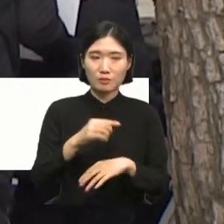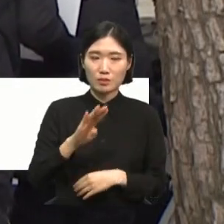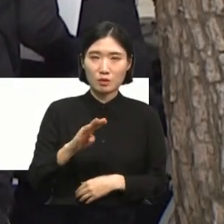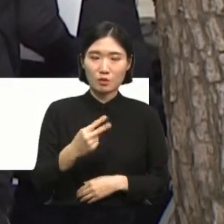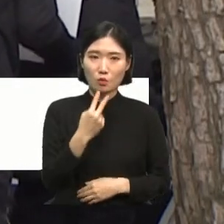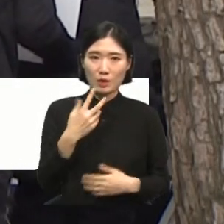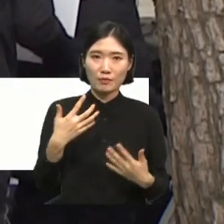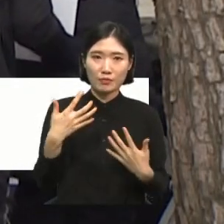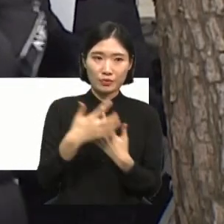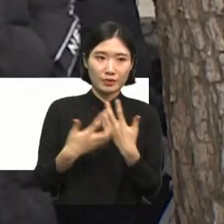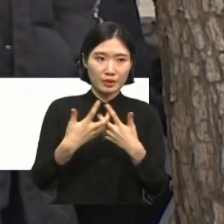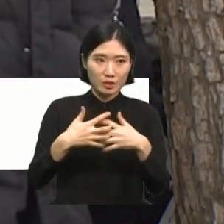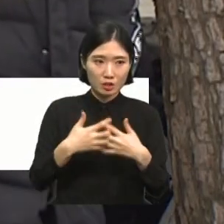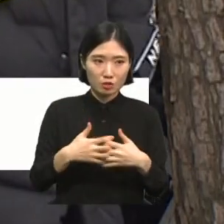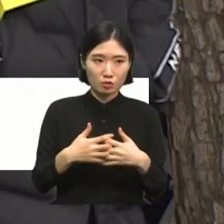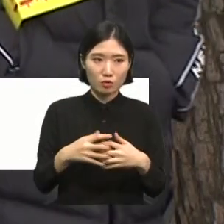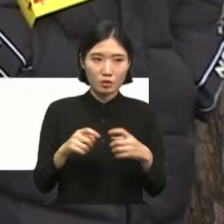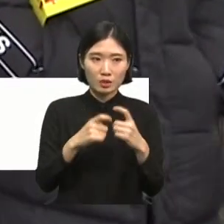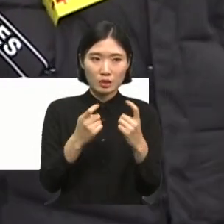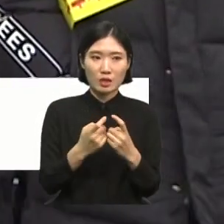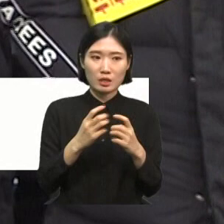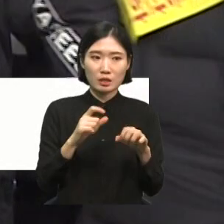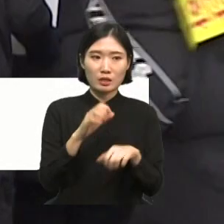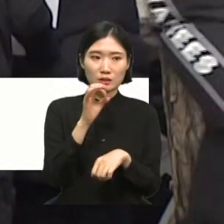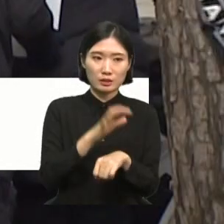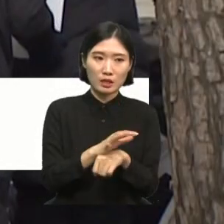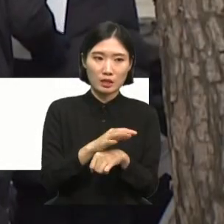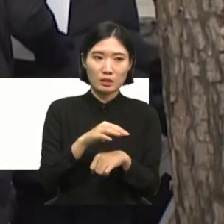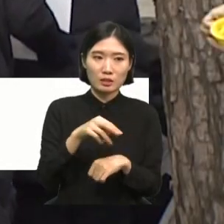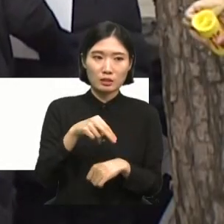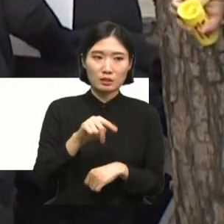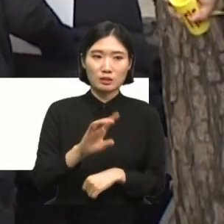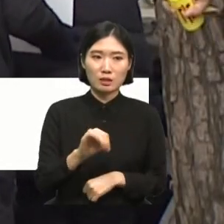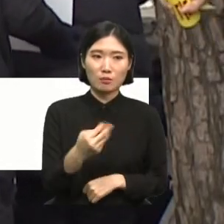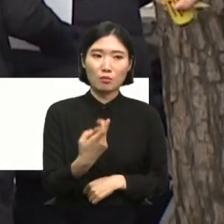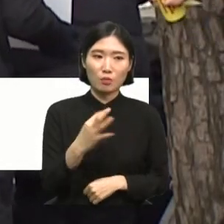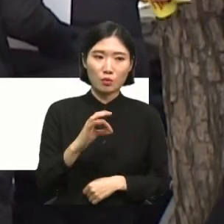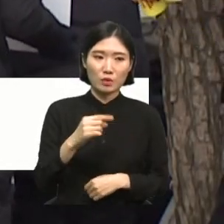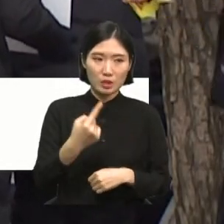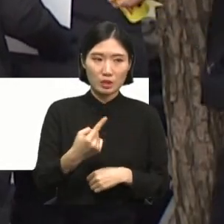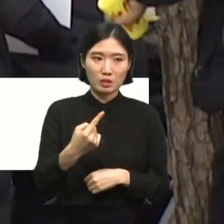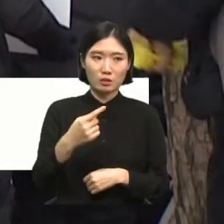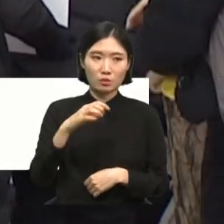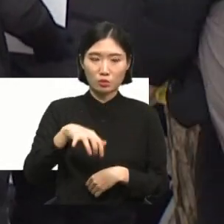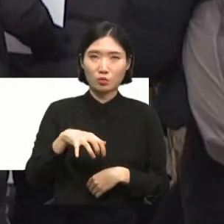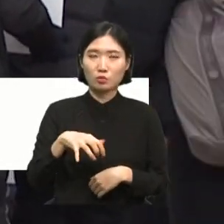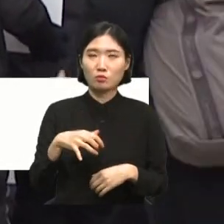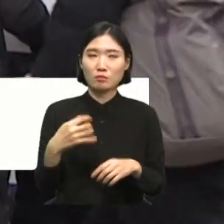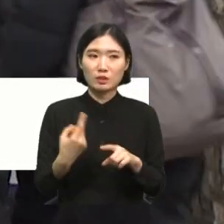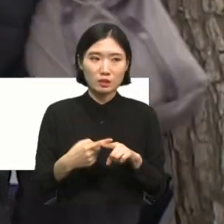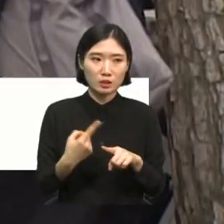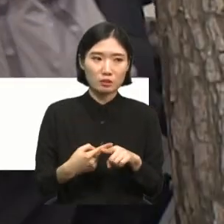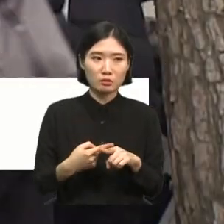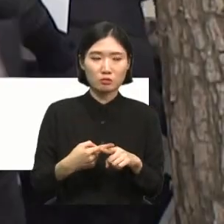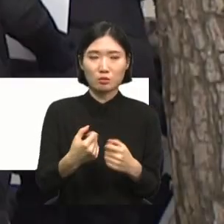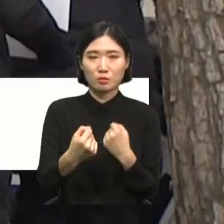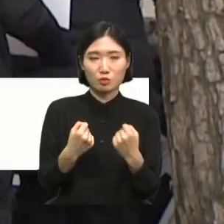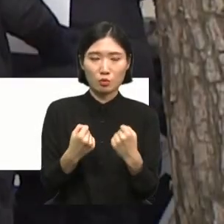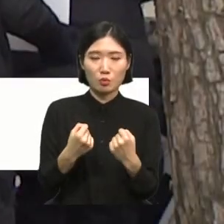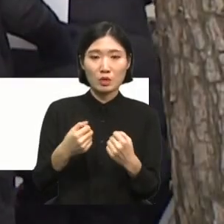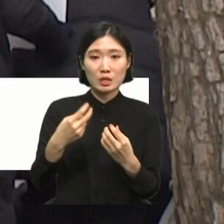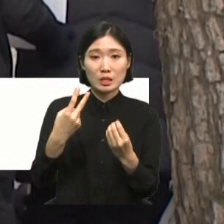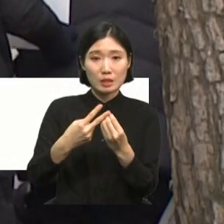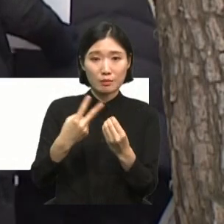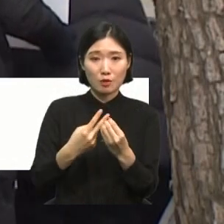매입하고 상봉역 1번 환기구도 현재 사유지를 매입하는 것으로 계획되어 있습니다. 그럼에도 굳이 상봉역